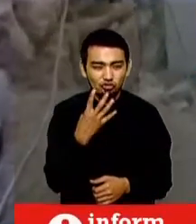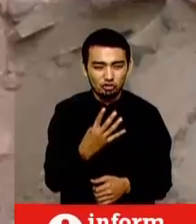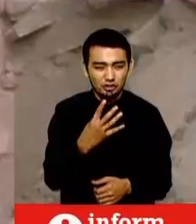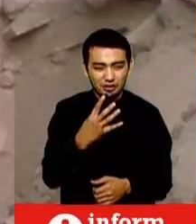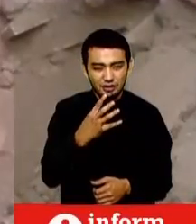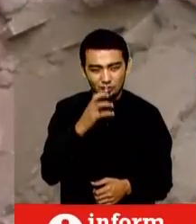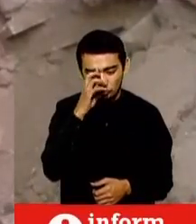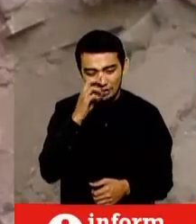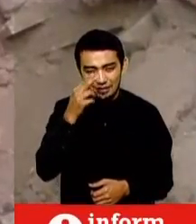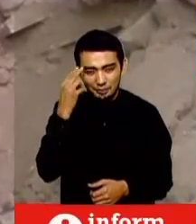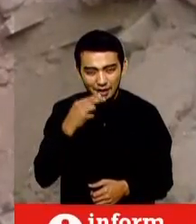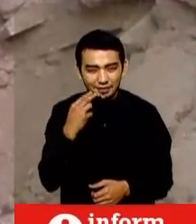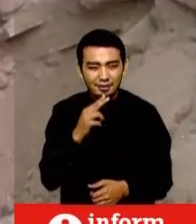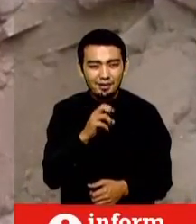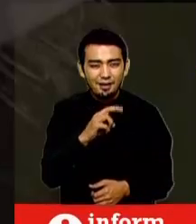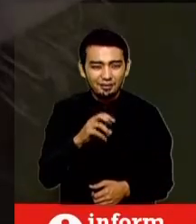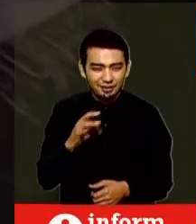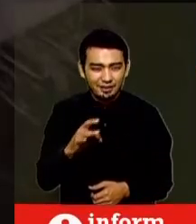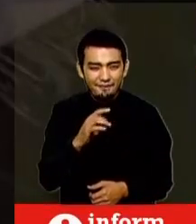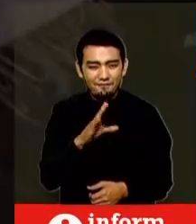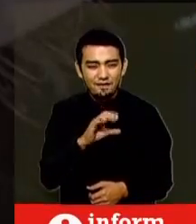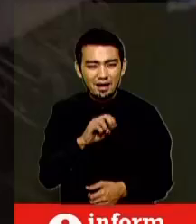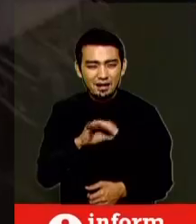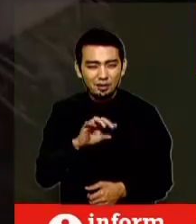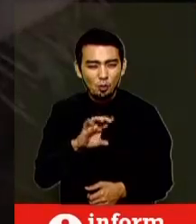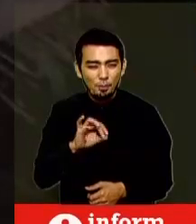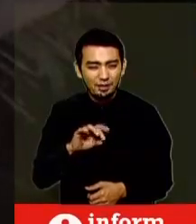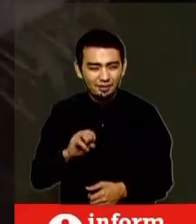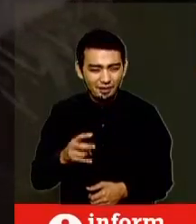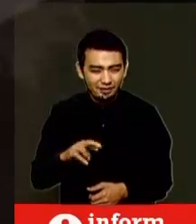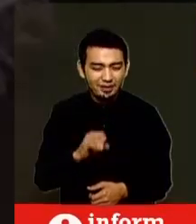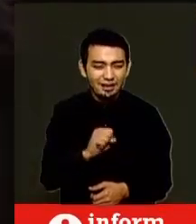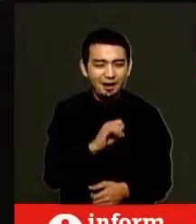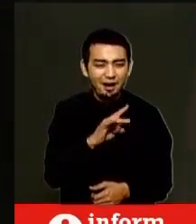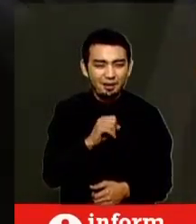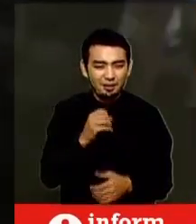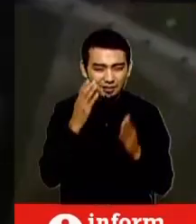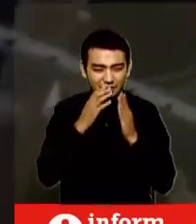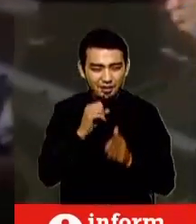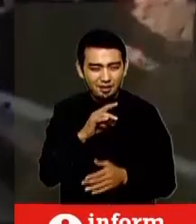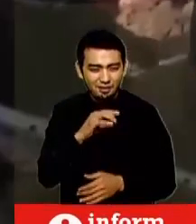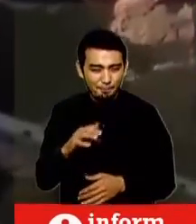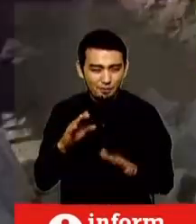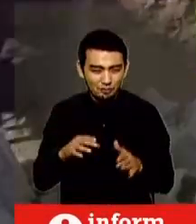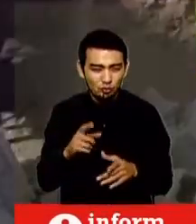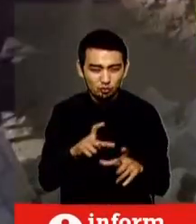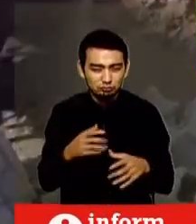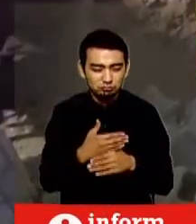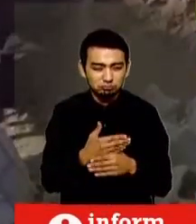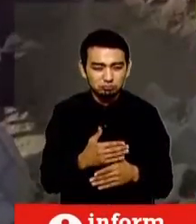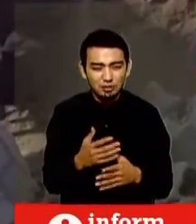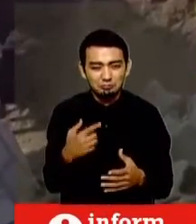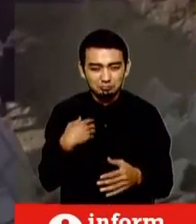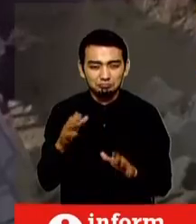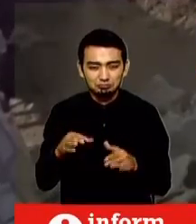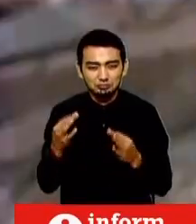Это Испания, Катар, Великобритания и Арабские Эмираты. Спасатели из этих стран уже приступили к работе. Франции удалось передать